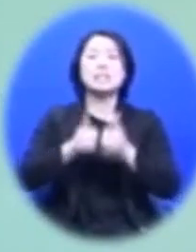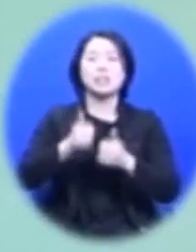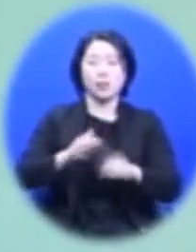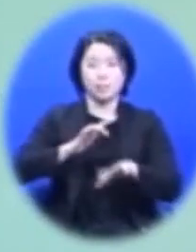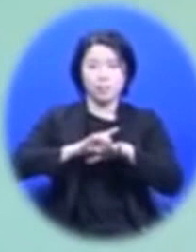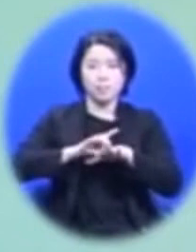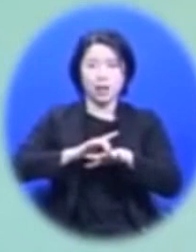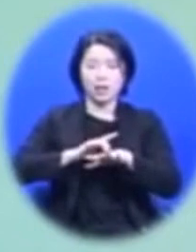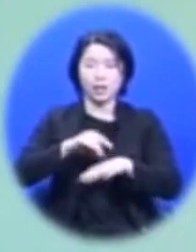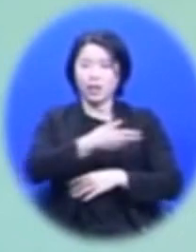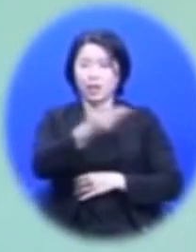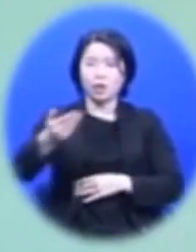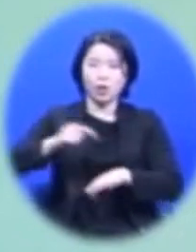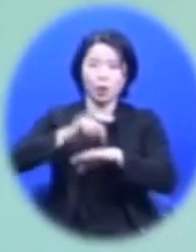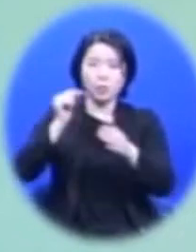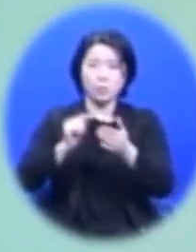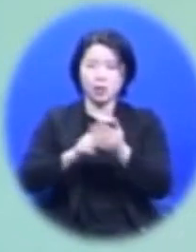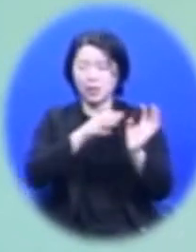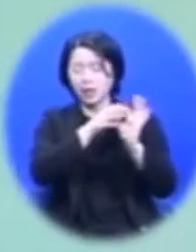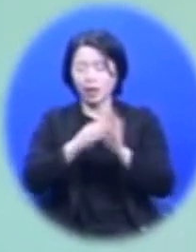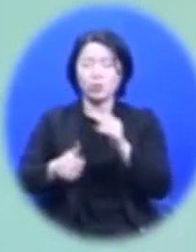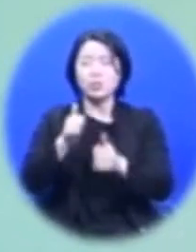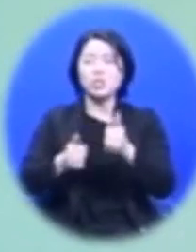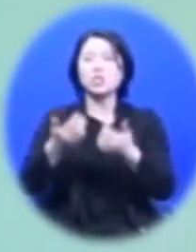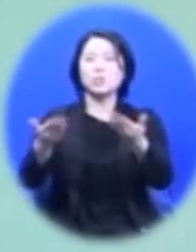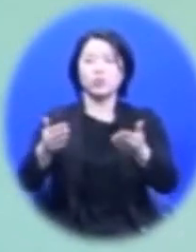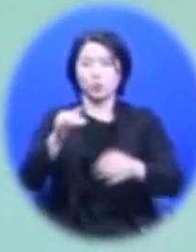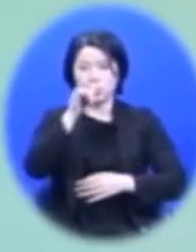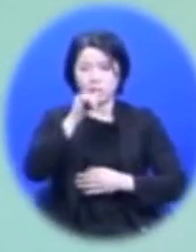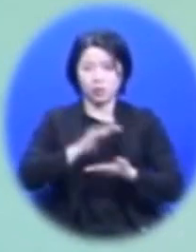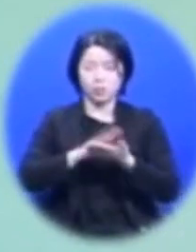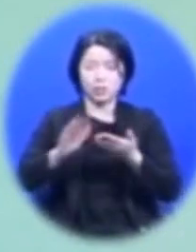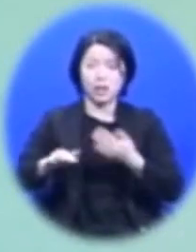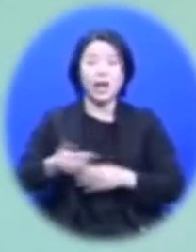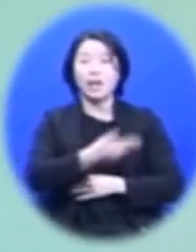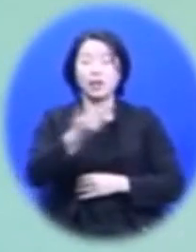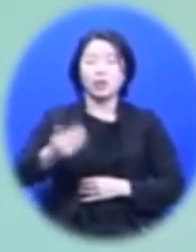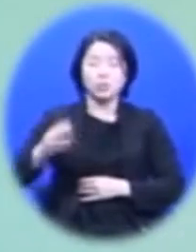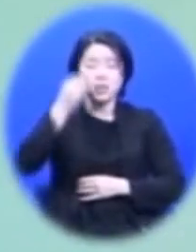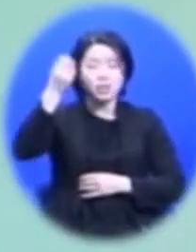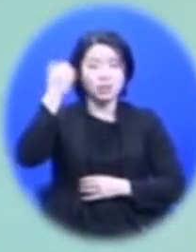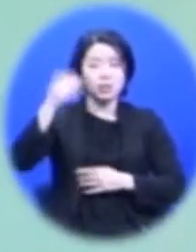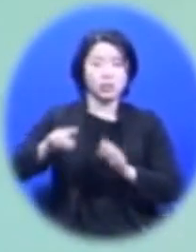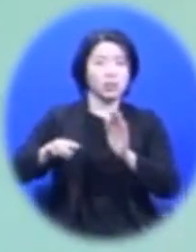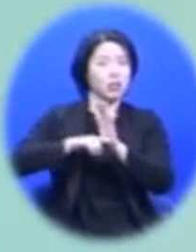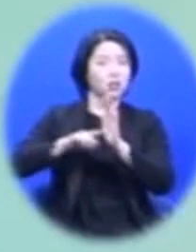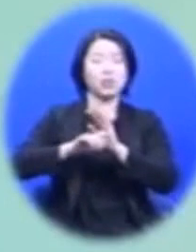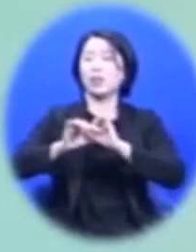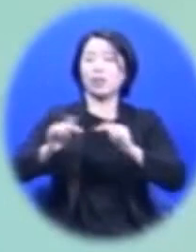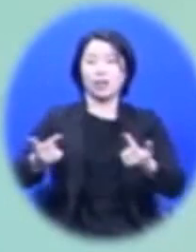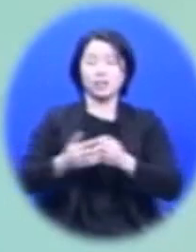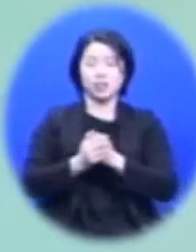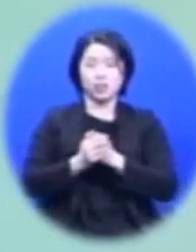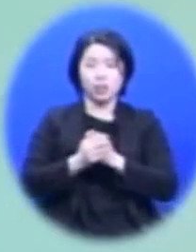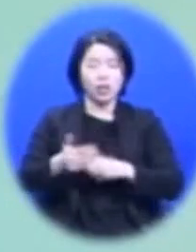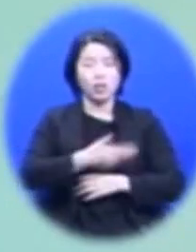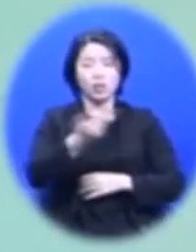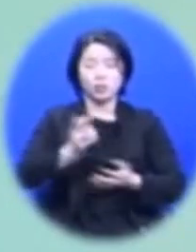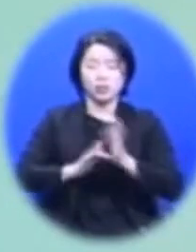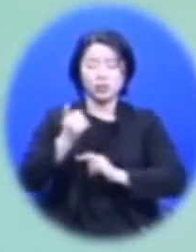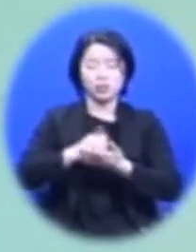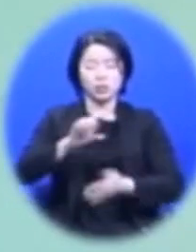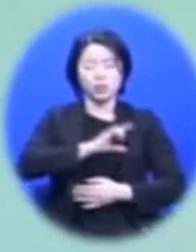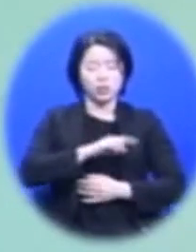여러분의 마음에 계속해서 시험을 주고 있는 거죠. 그건 여러분이 성령을 거역하는 게 아닙니다. 여러분이 예수의 이름으로